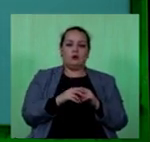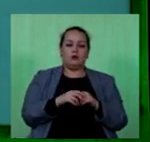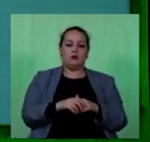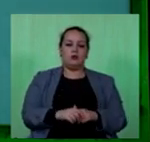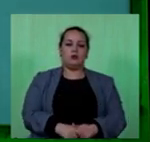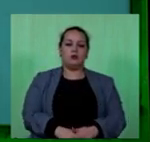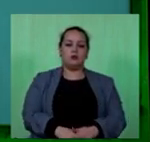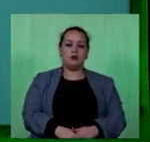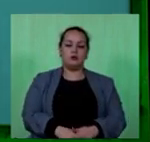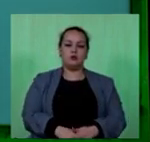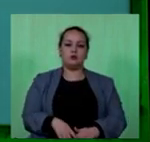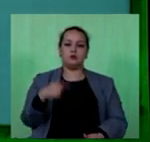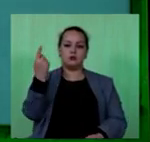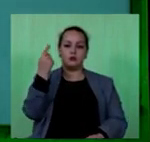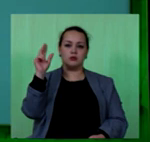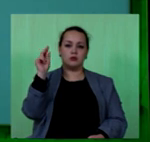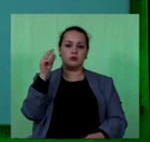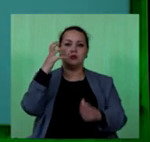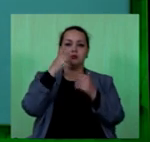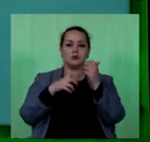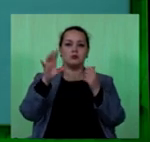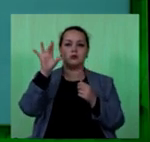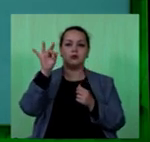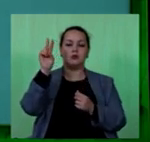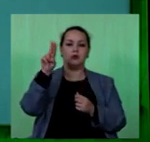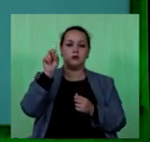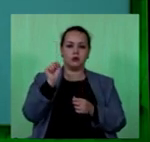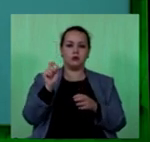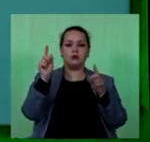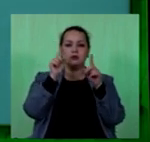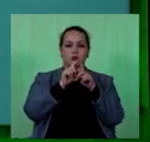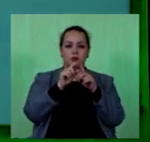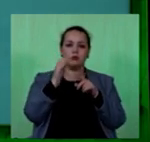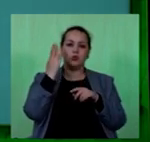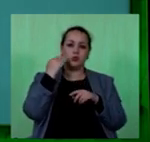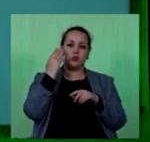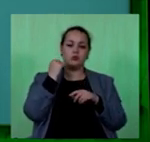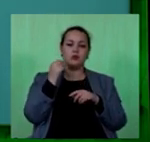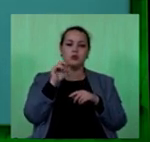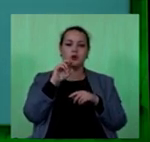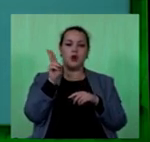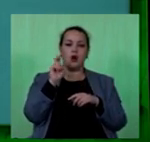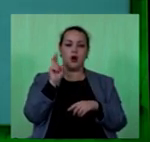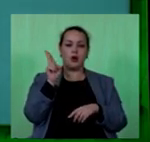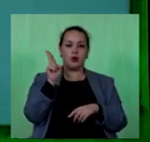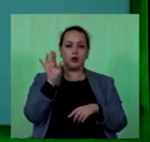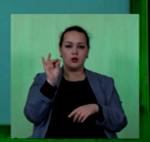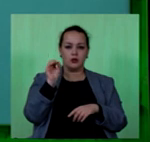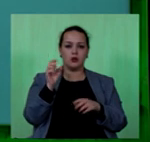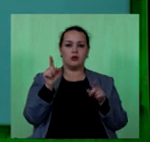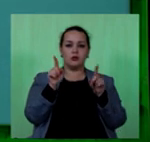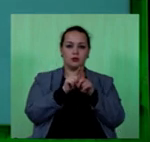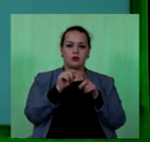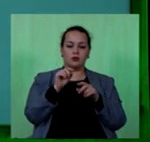ставим единственное число среднего рода значит слово легкие какие то же среднего рода и не